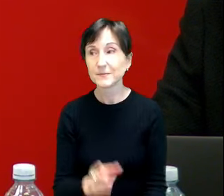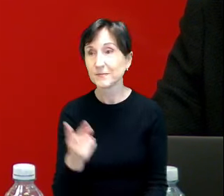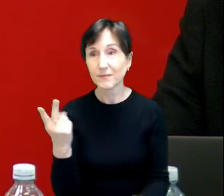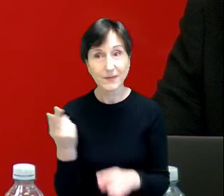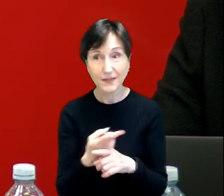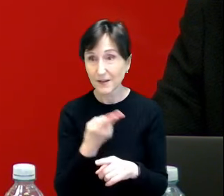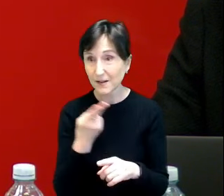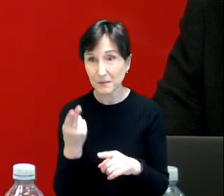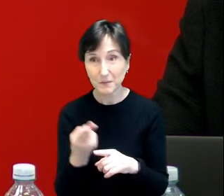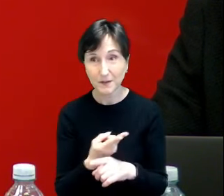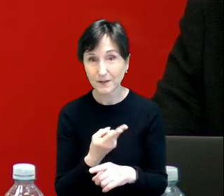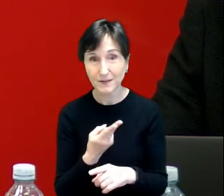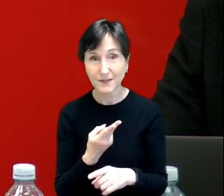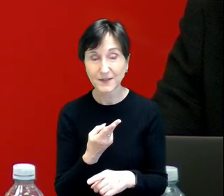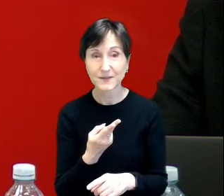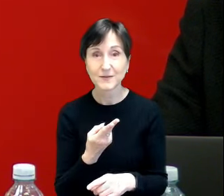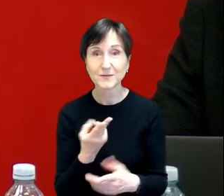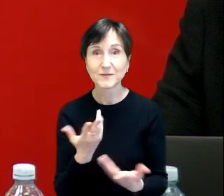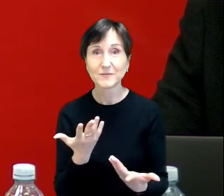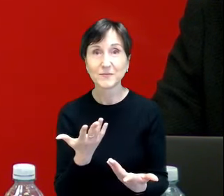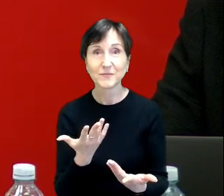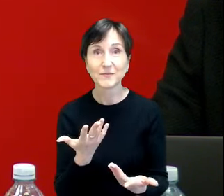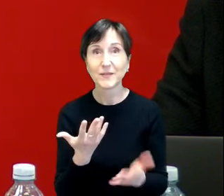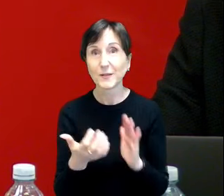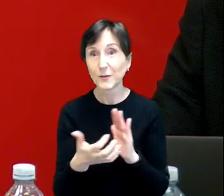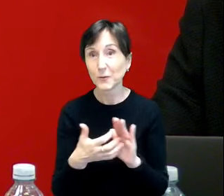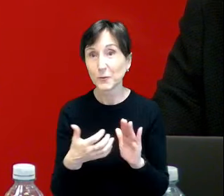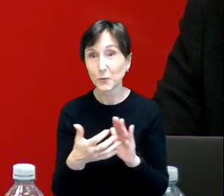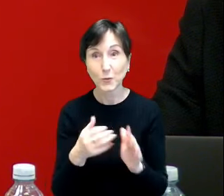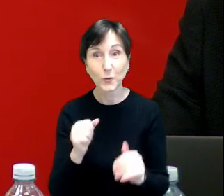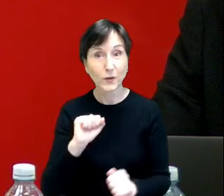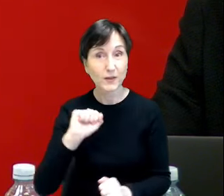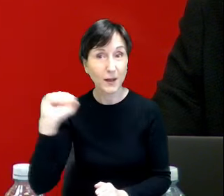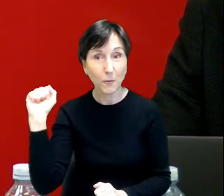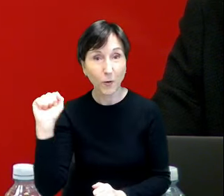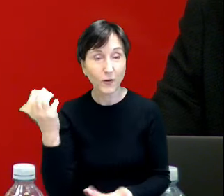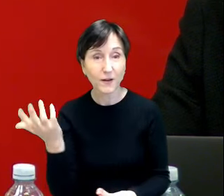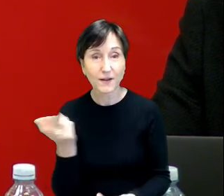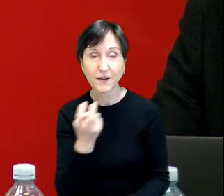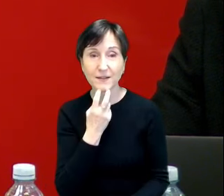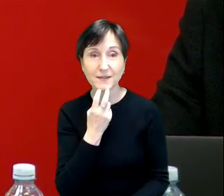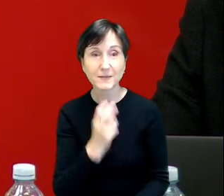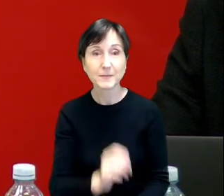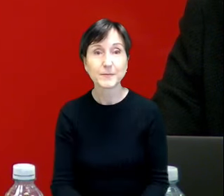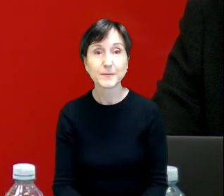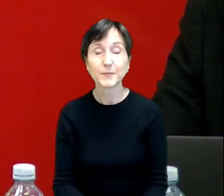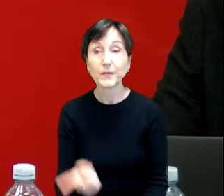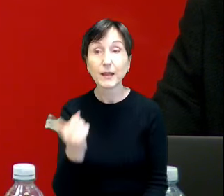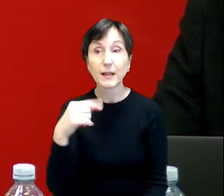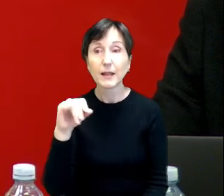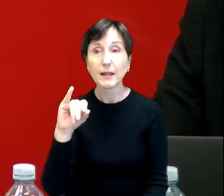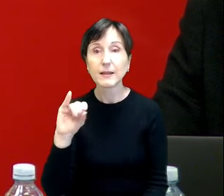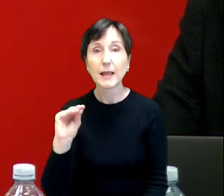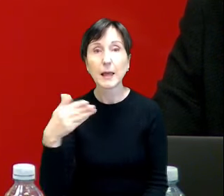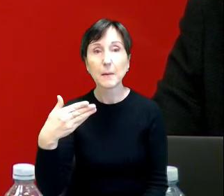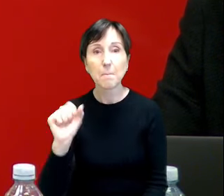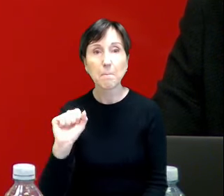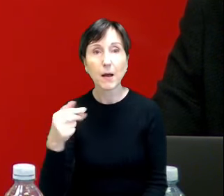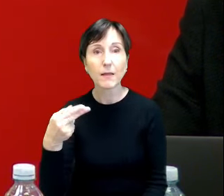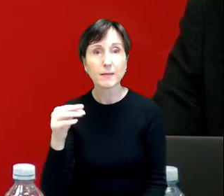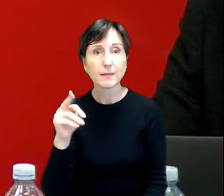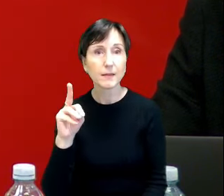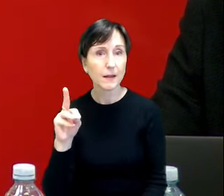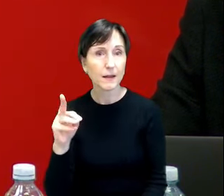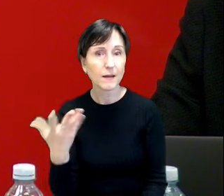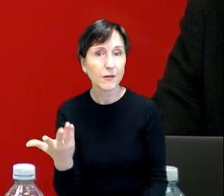neliko jokios demokratijos taip deimante gal čia kažkas tai su su